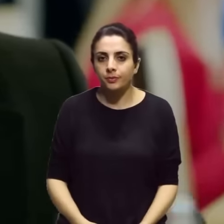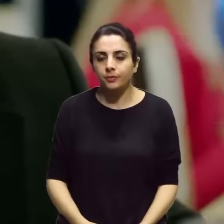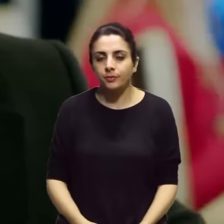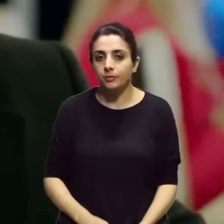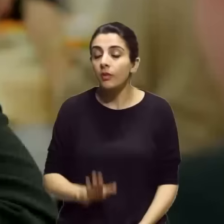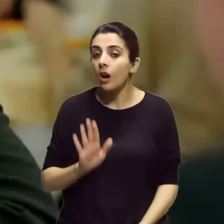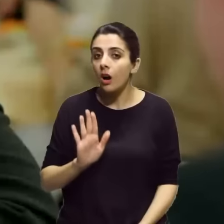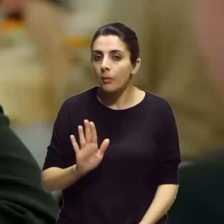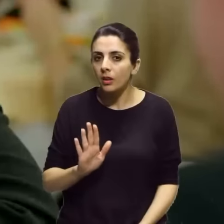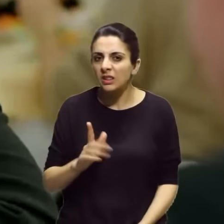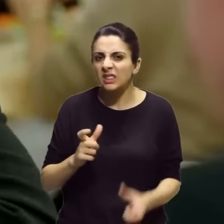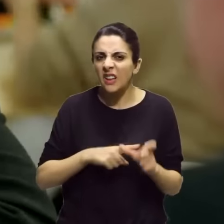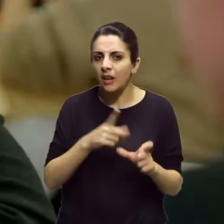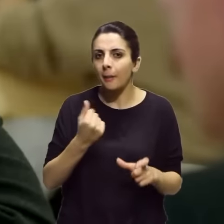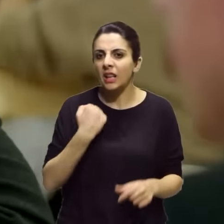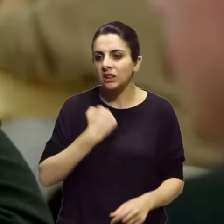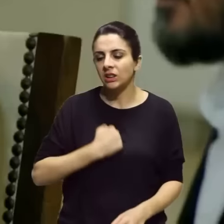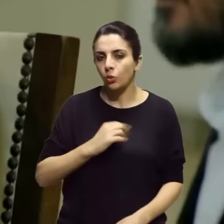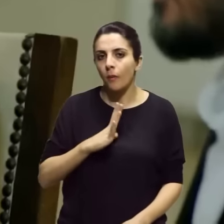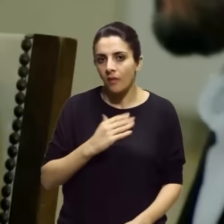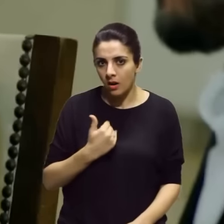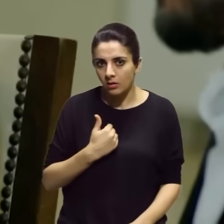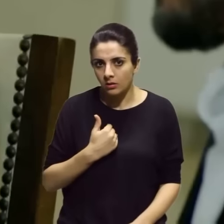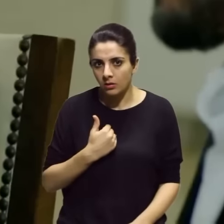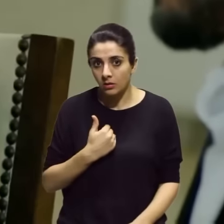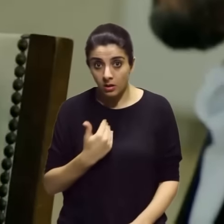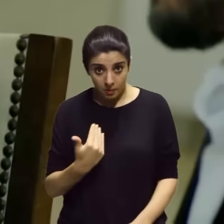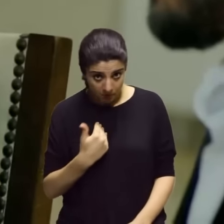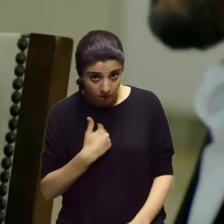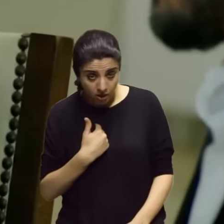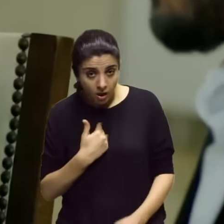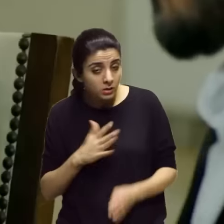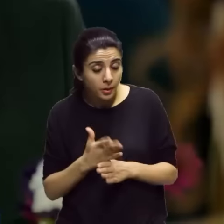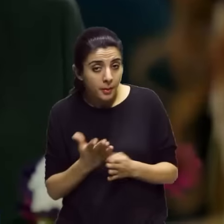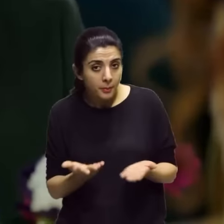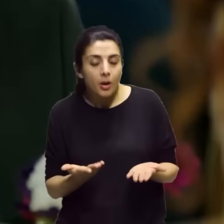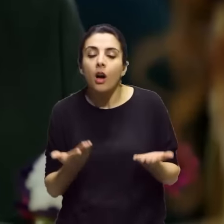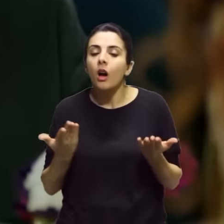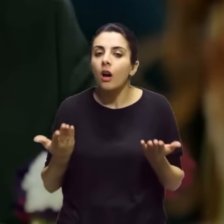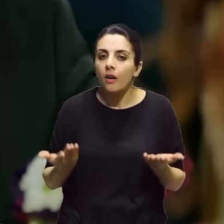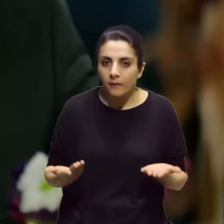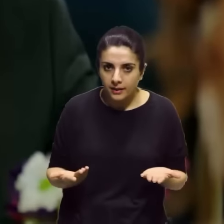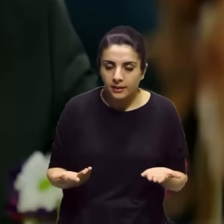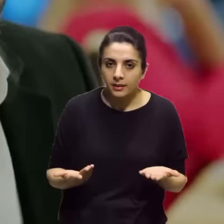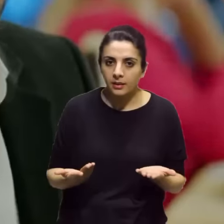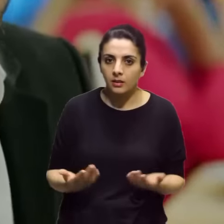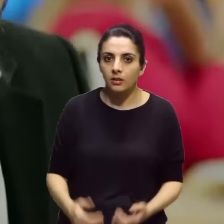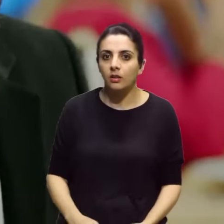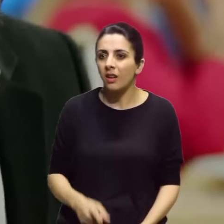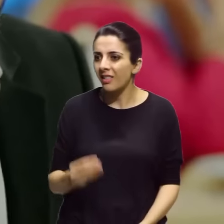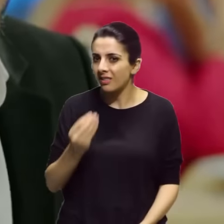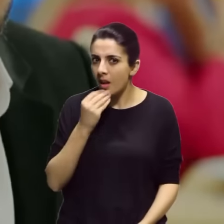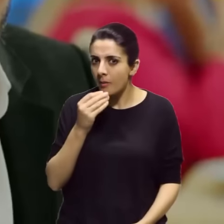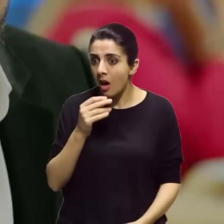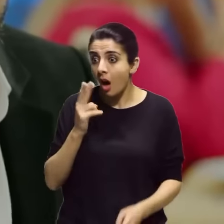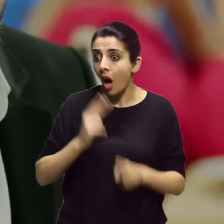Ama Sevince biraz kızgınım tabii. Bana mı? Niye? Evet. Yani bu yemek